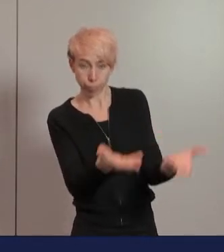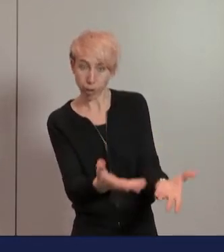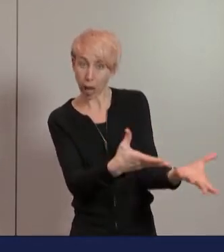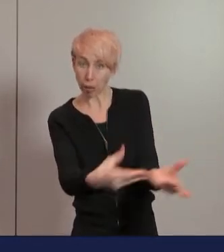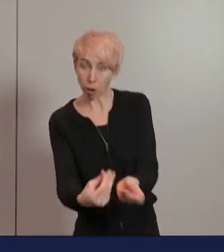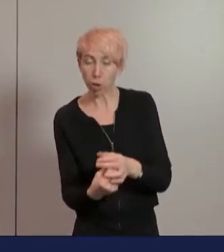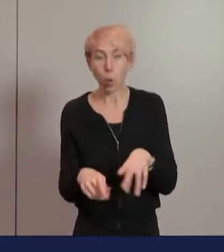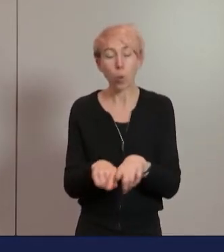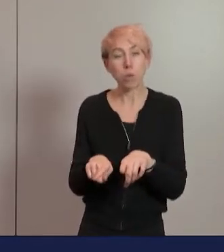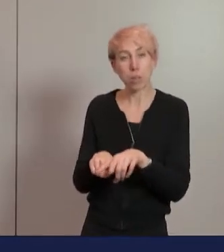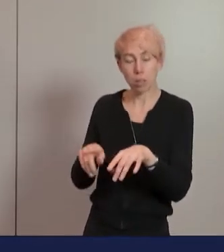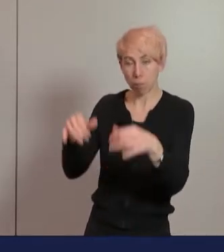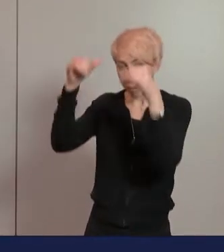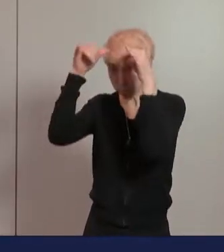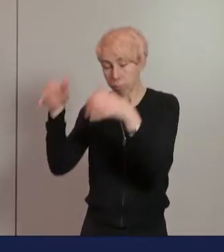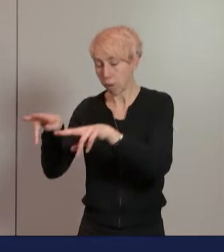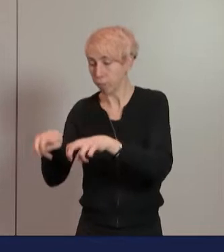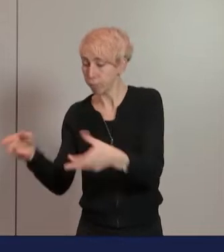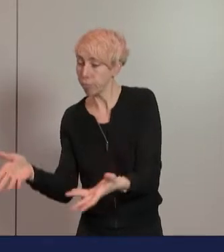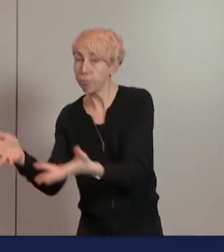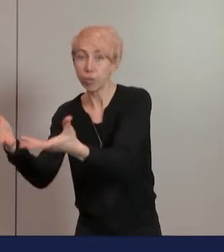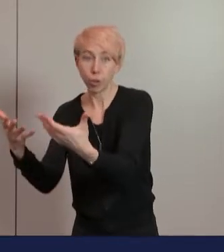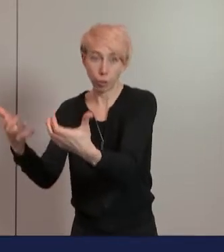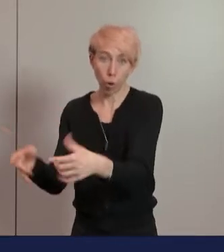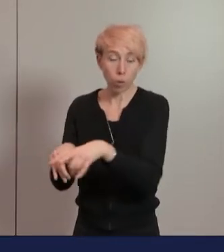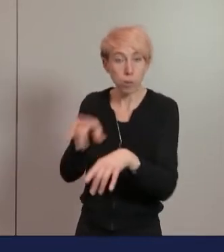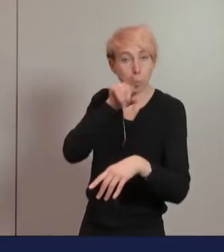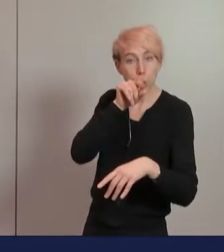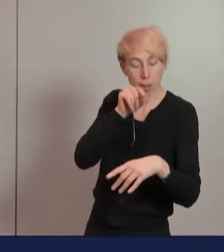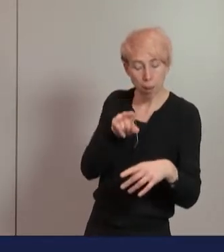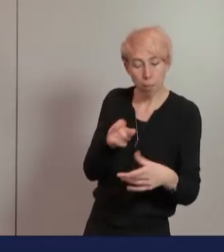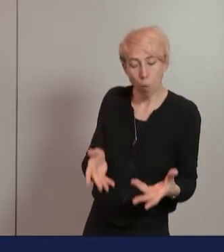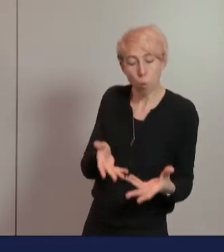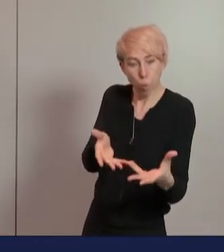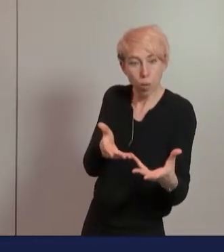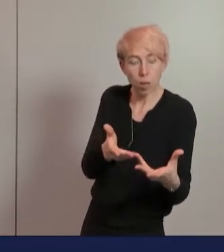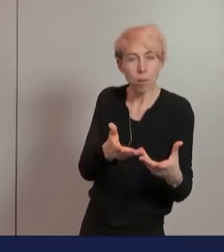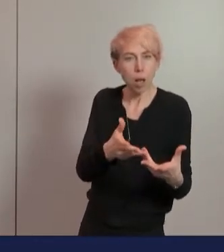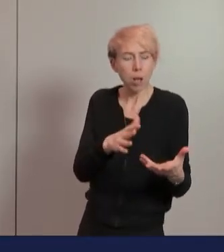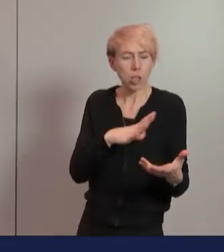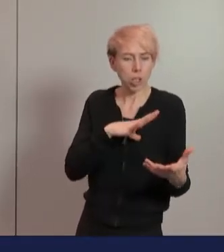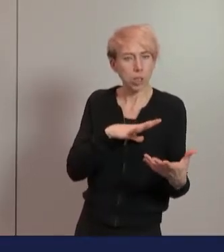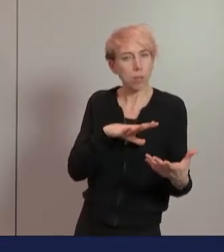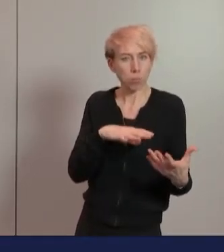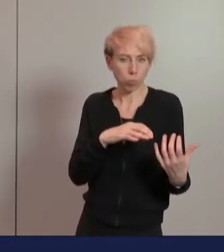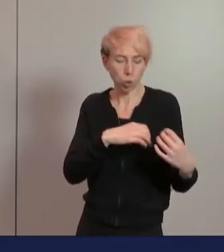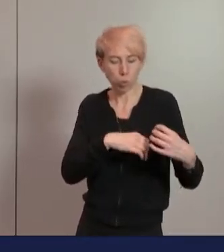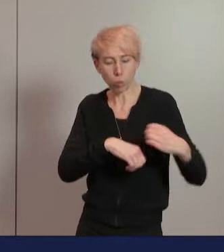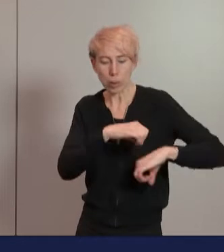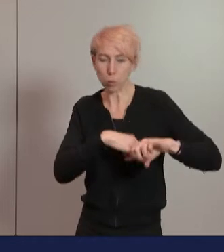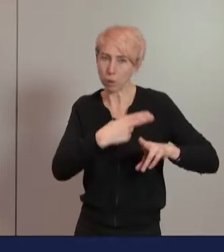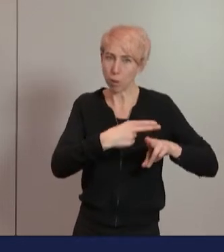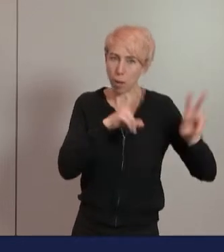L'éco-pâturage sera également renforcé et le développement de poulaillers soutenu par l'opération Poule en ville au printemps